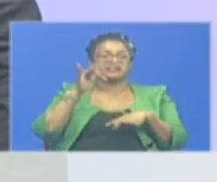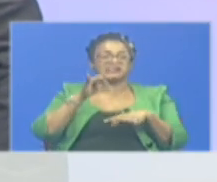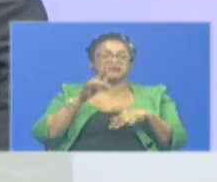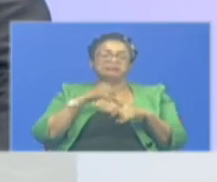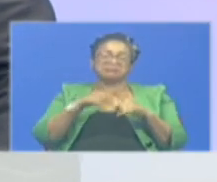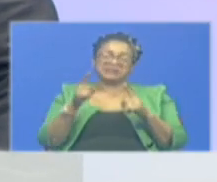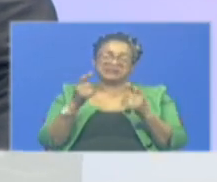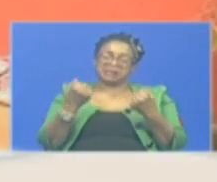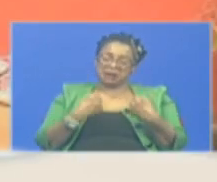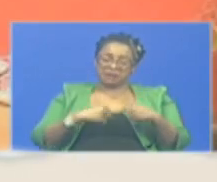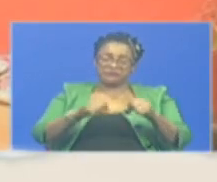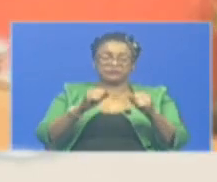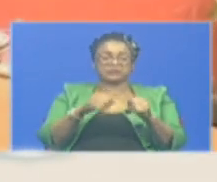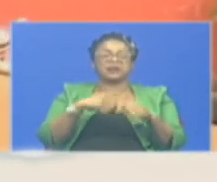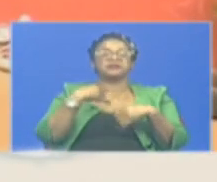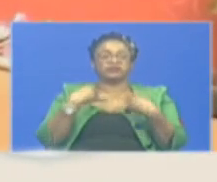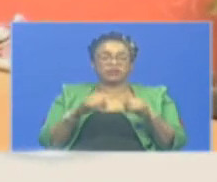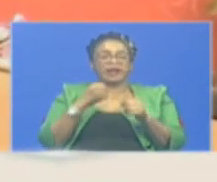home.